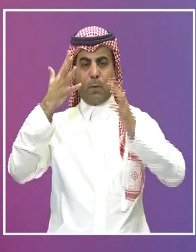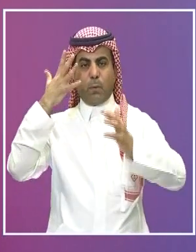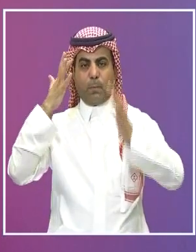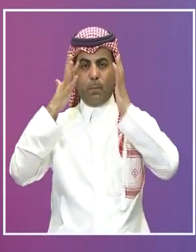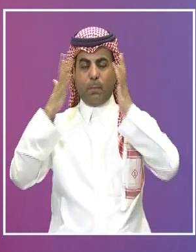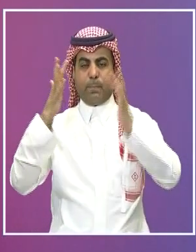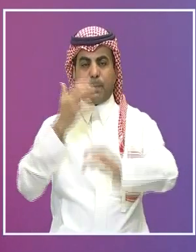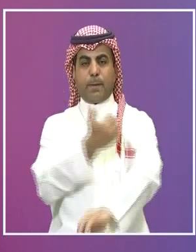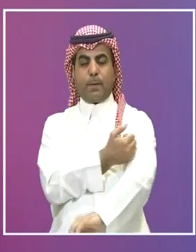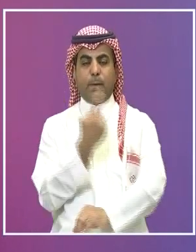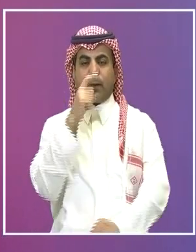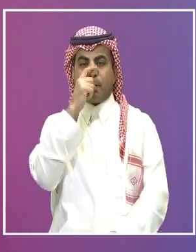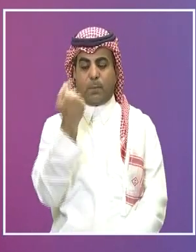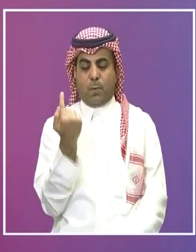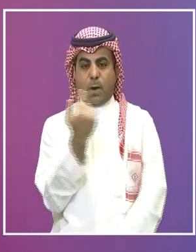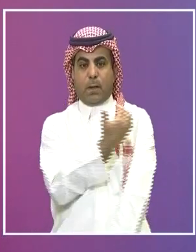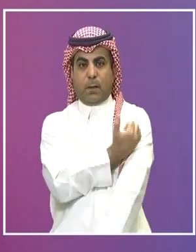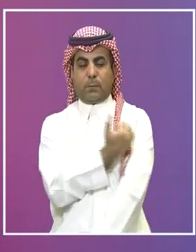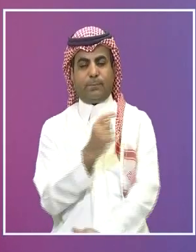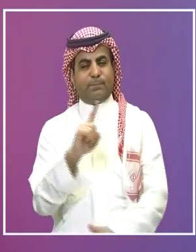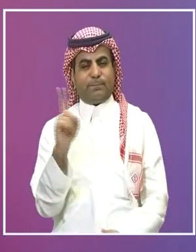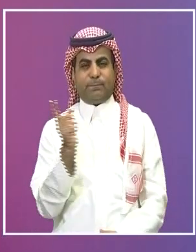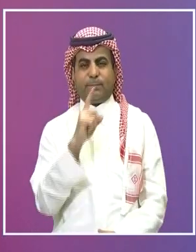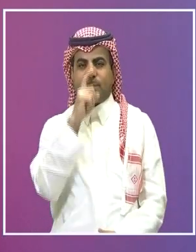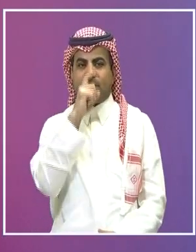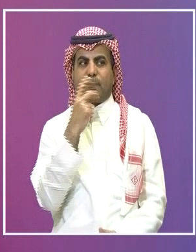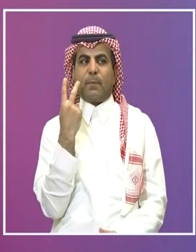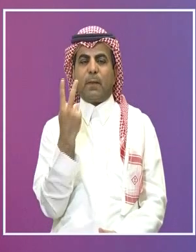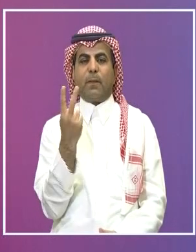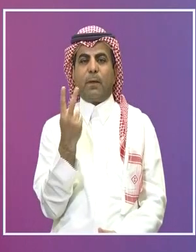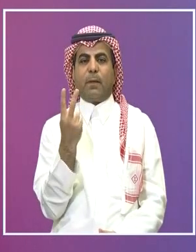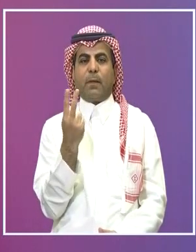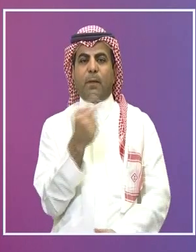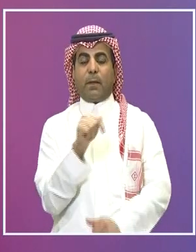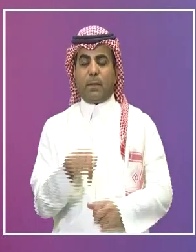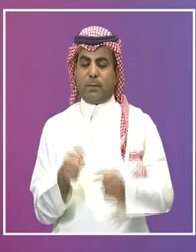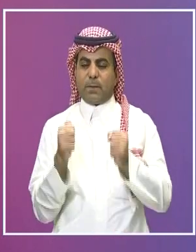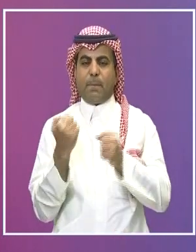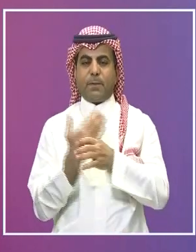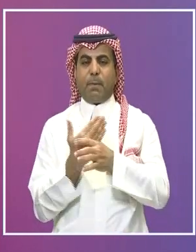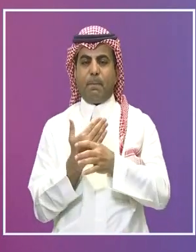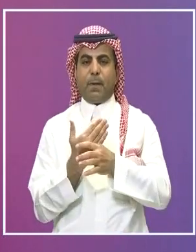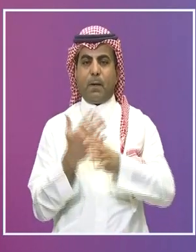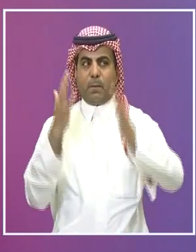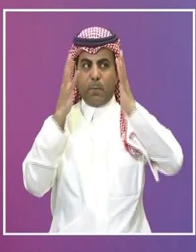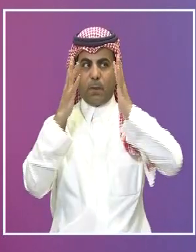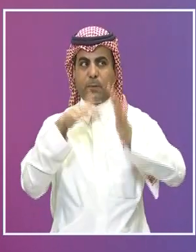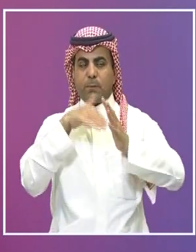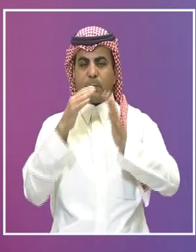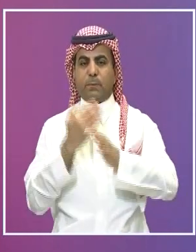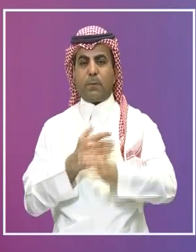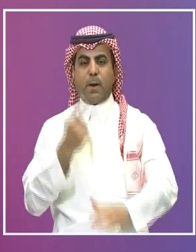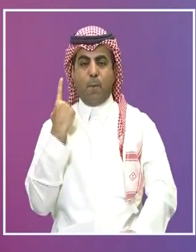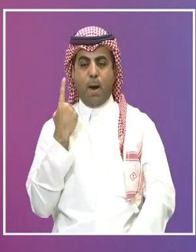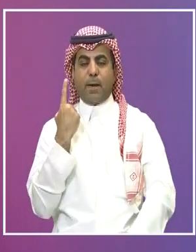كلها المتوفرة بأن جرعة واحدة من هذه اللقاحات في مواجهة هذا التحور تحديدا لا